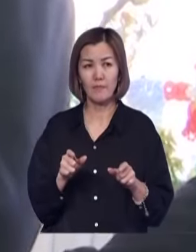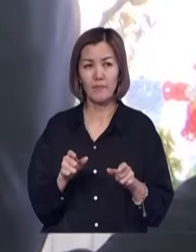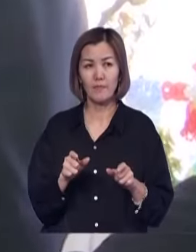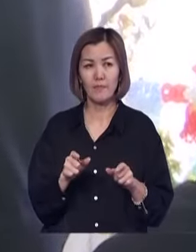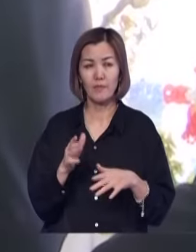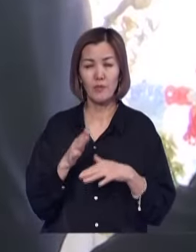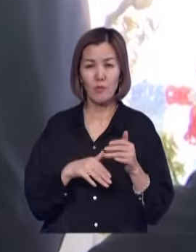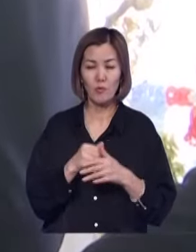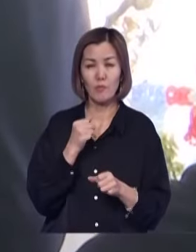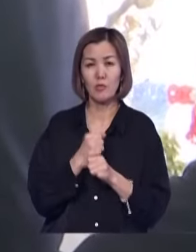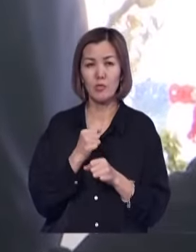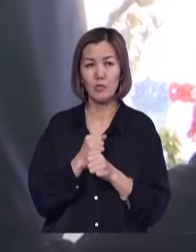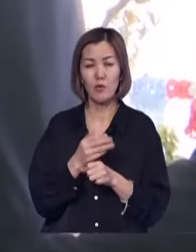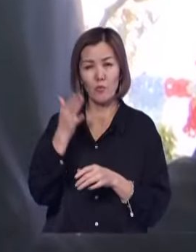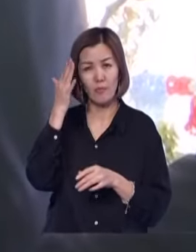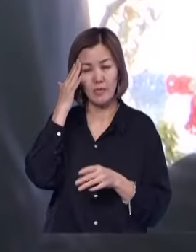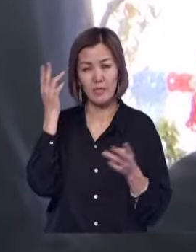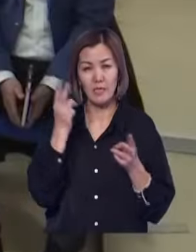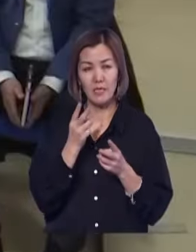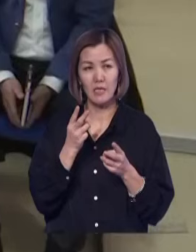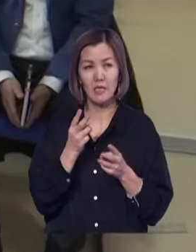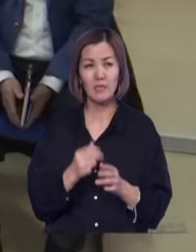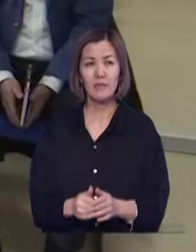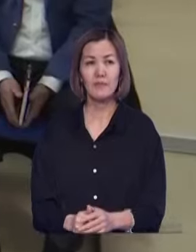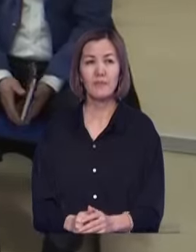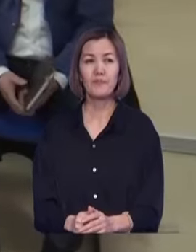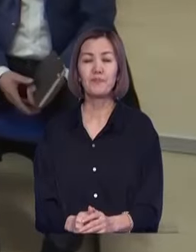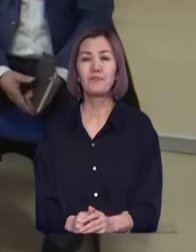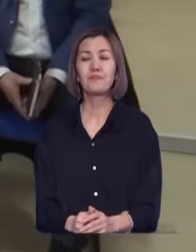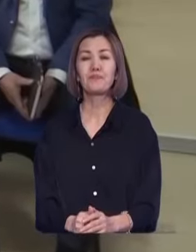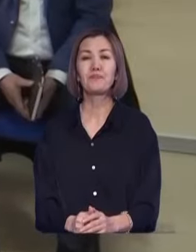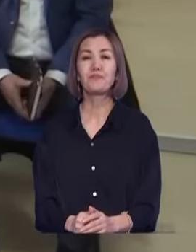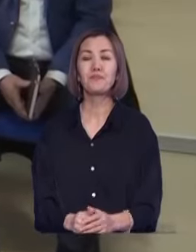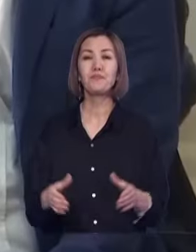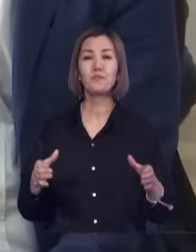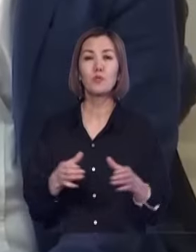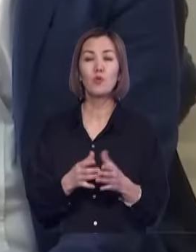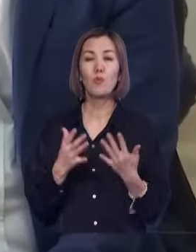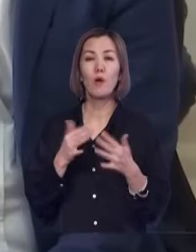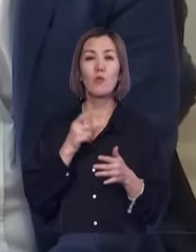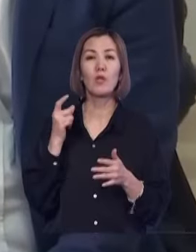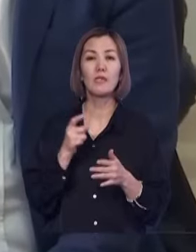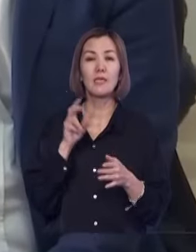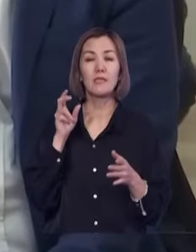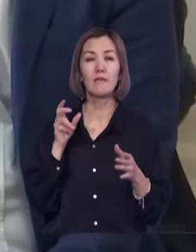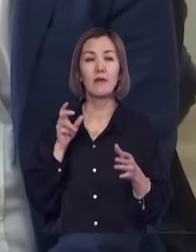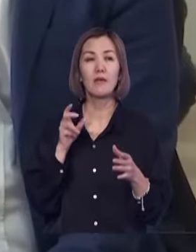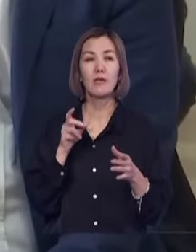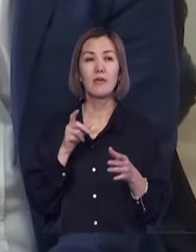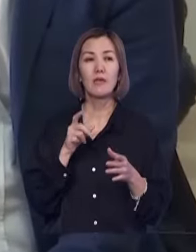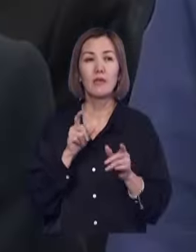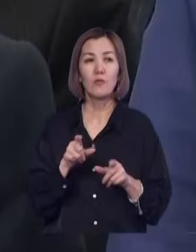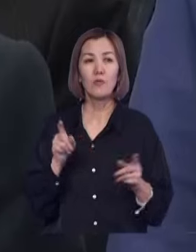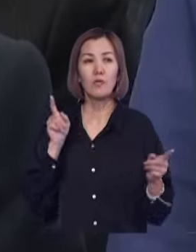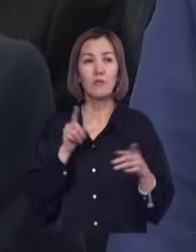оның істейтін адамның қолы мен басы сол себептен оның. Осыдан кейін арнайы топ шаруа қожалық өкілдерімен кездесті. Облыс